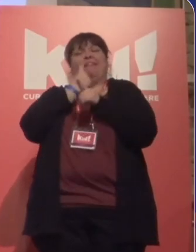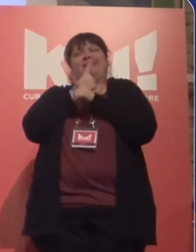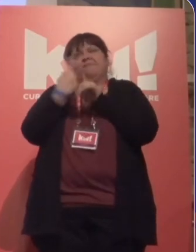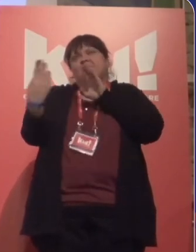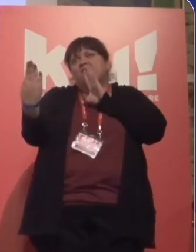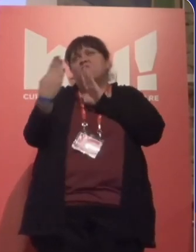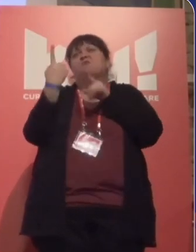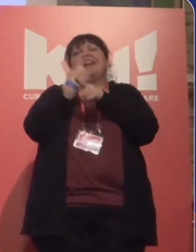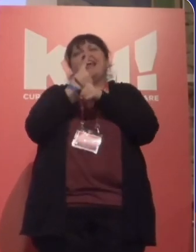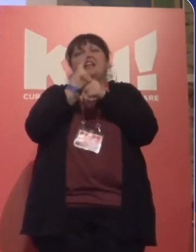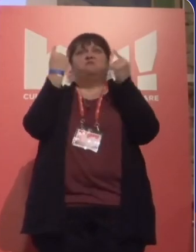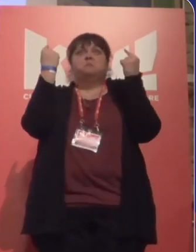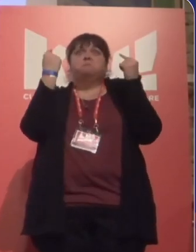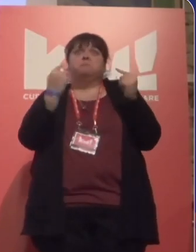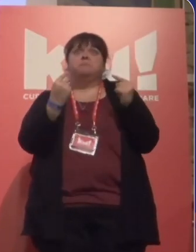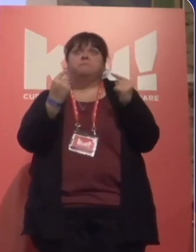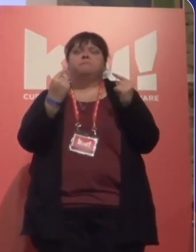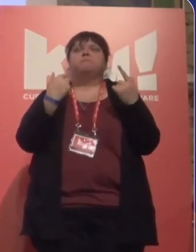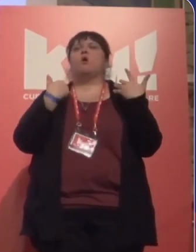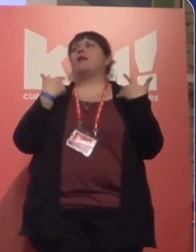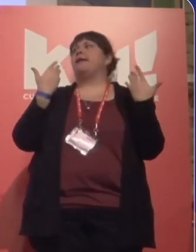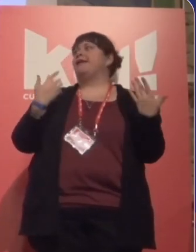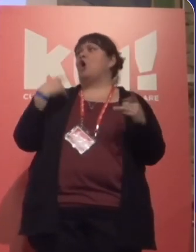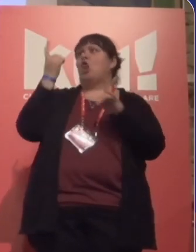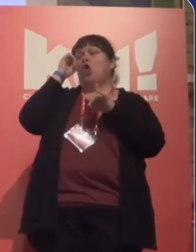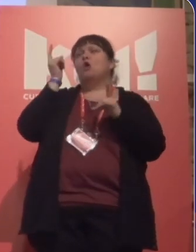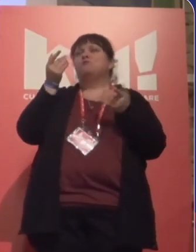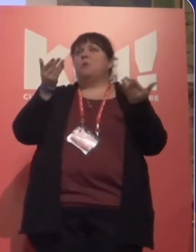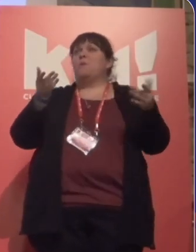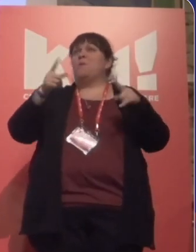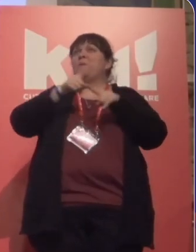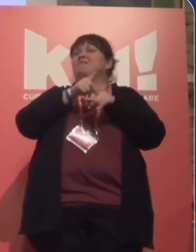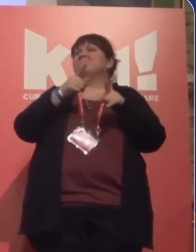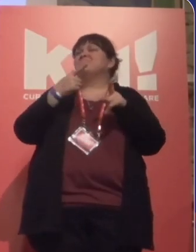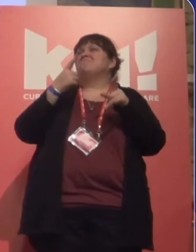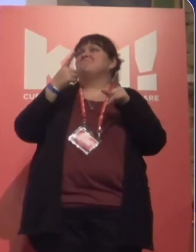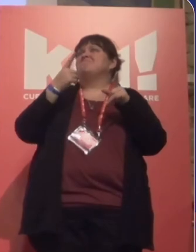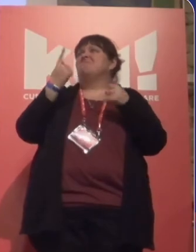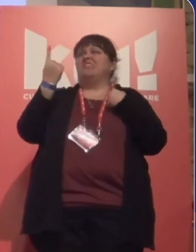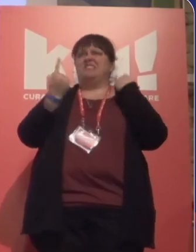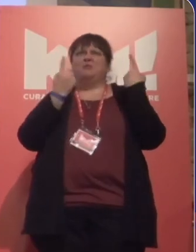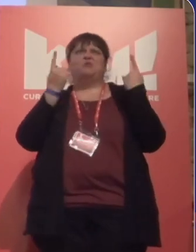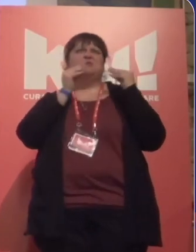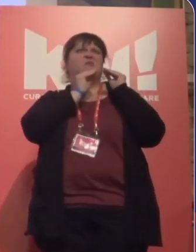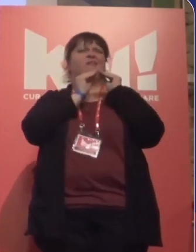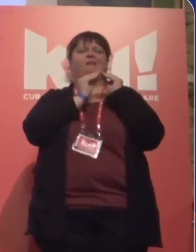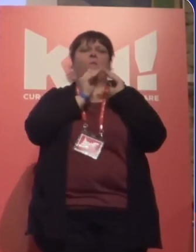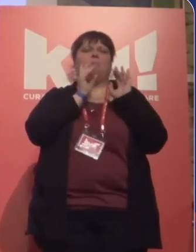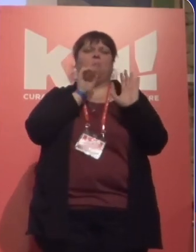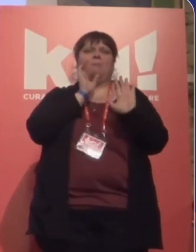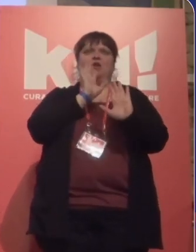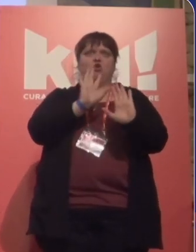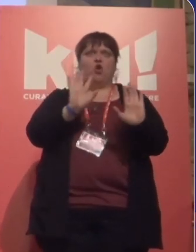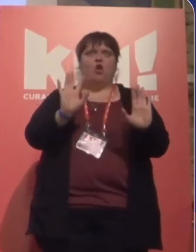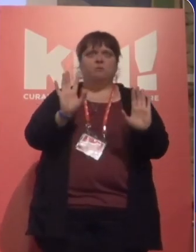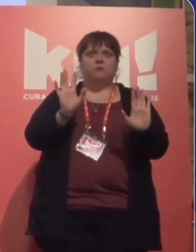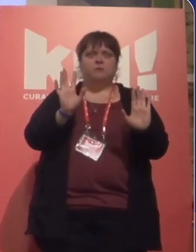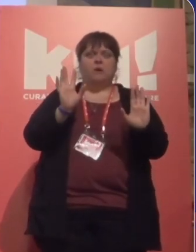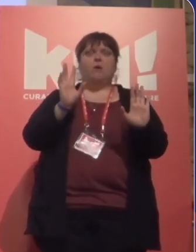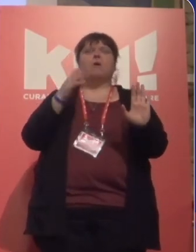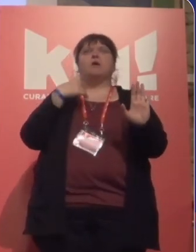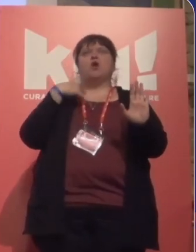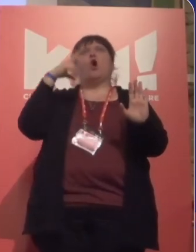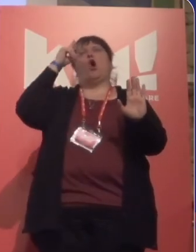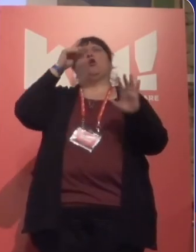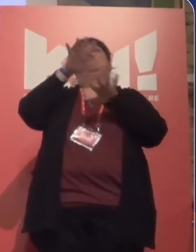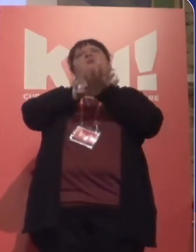cose qui da voi presente come funziona da me da noi nelle terre lombarde ma io